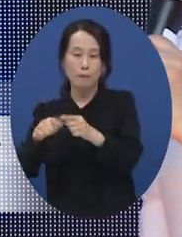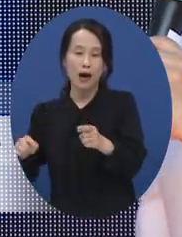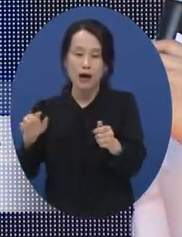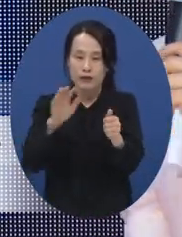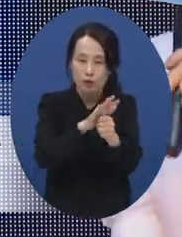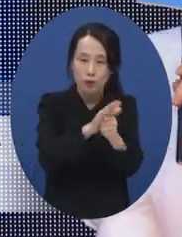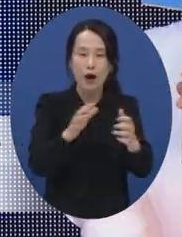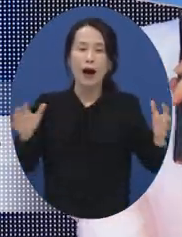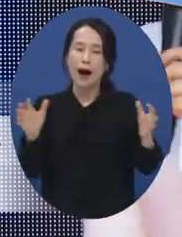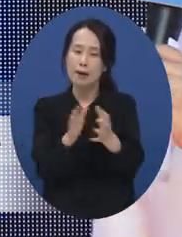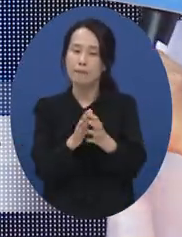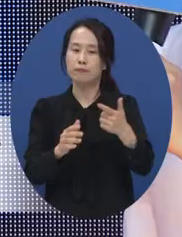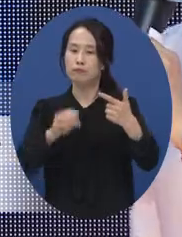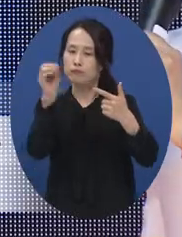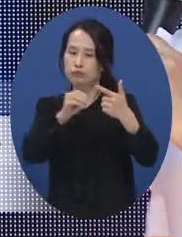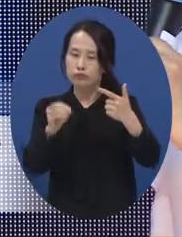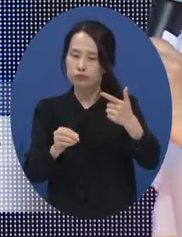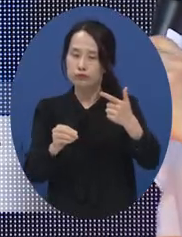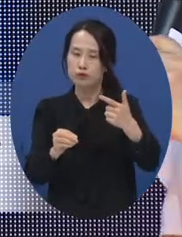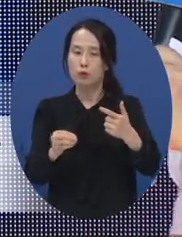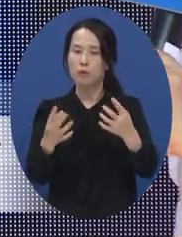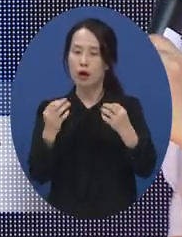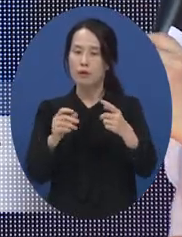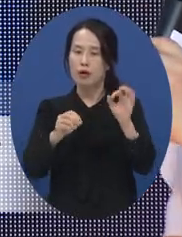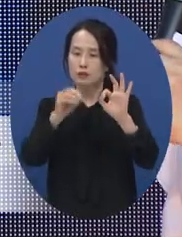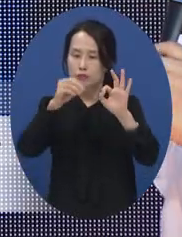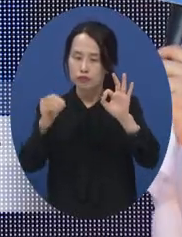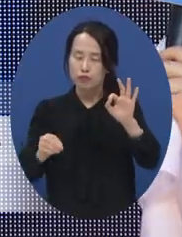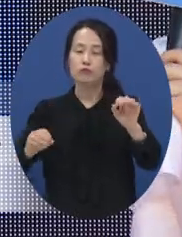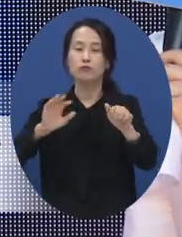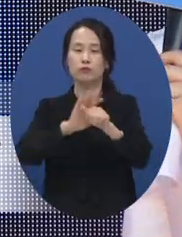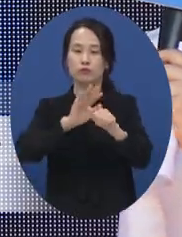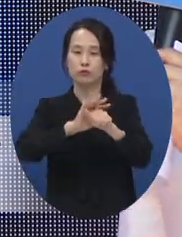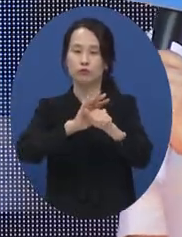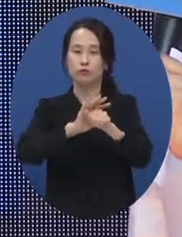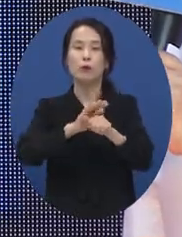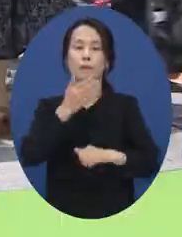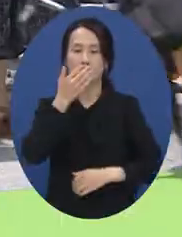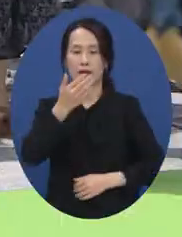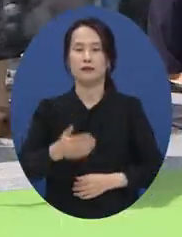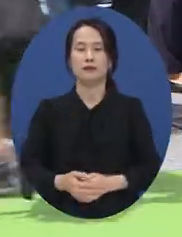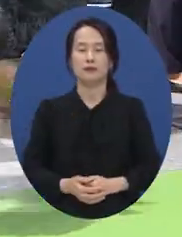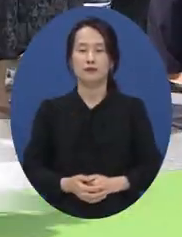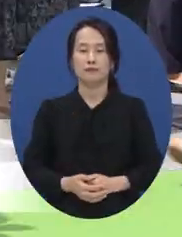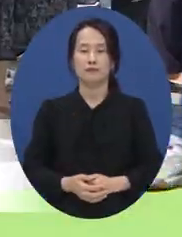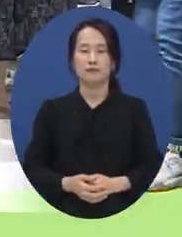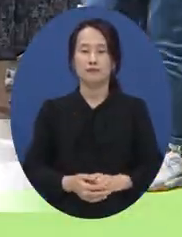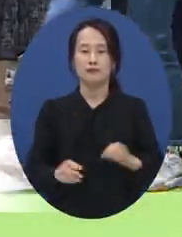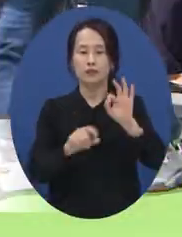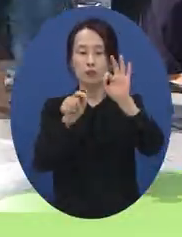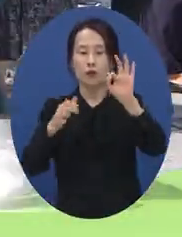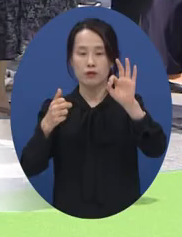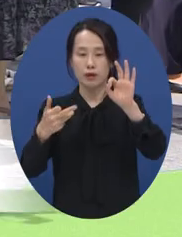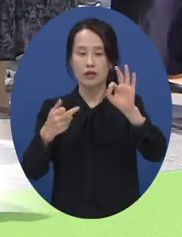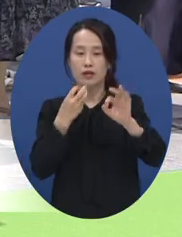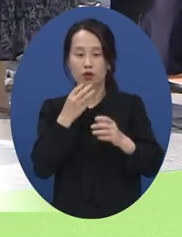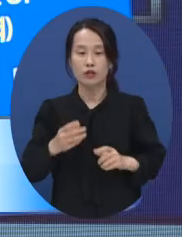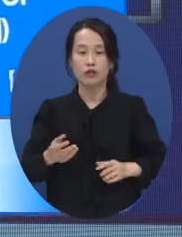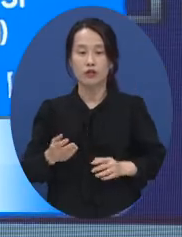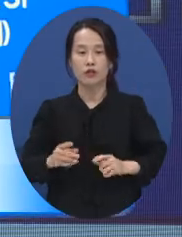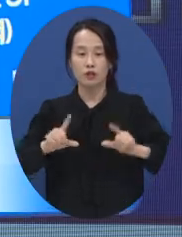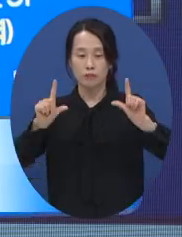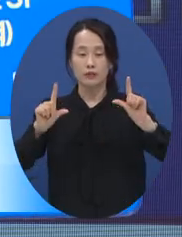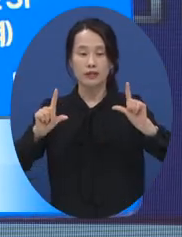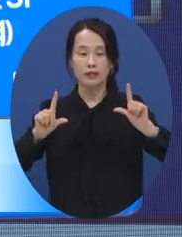지원해서 한 6% 정도 또 많게는 10%까지 지금은 지원을 해드립니다. 오는 10월 18일 경기 도민의